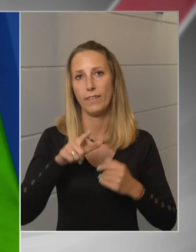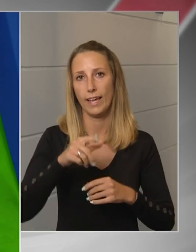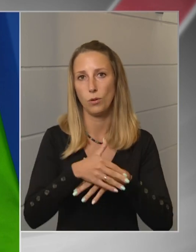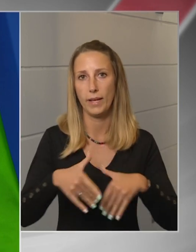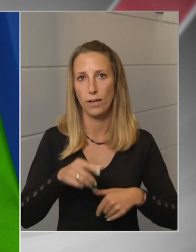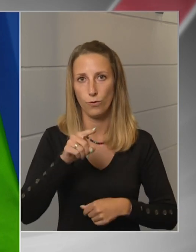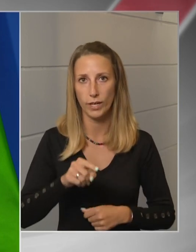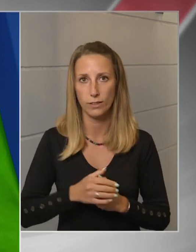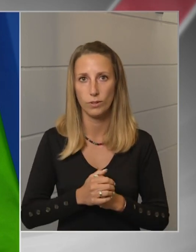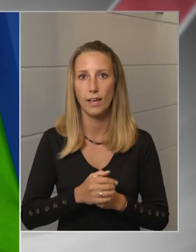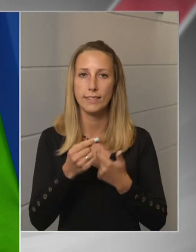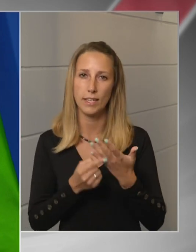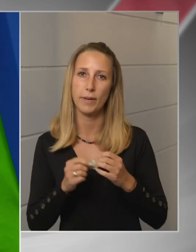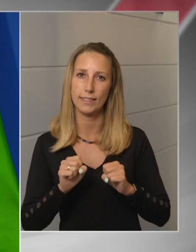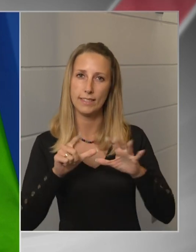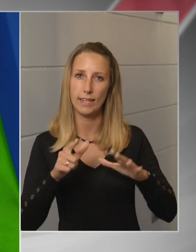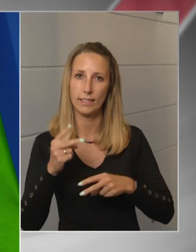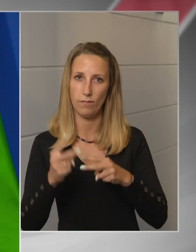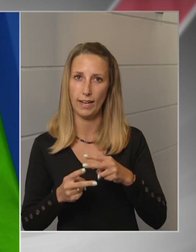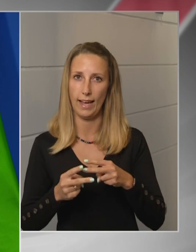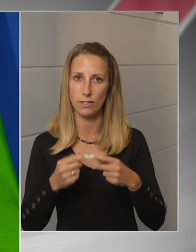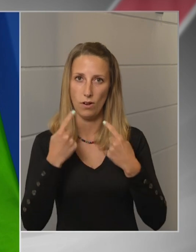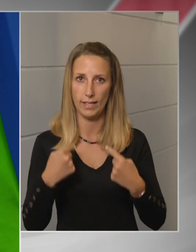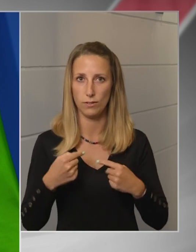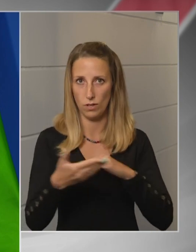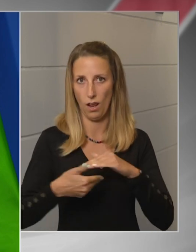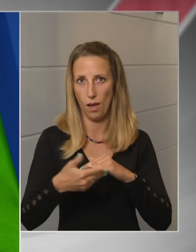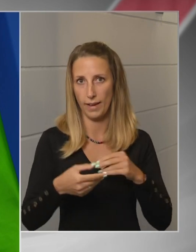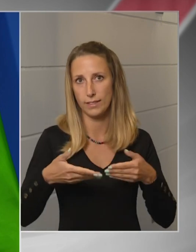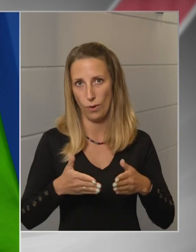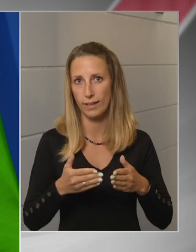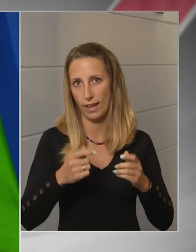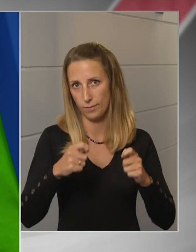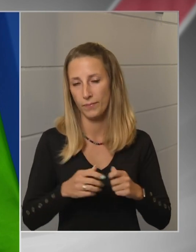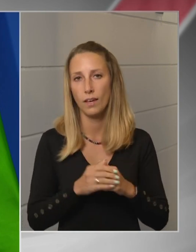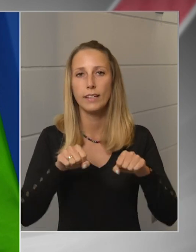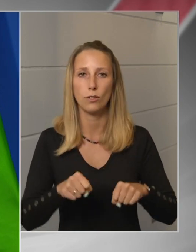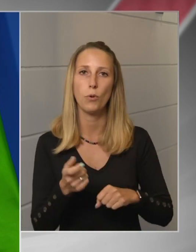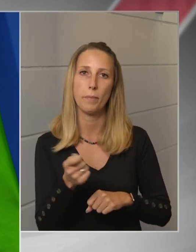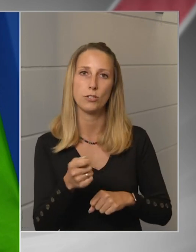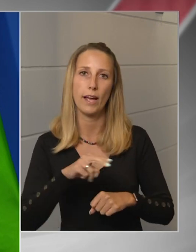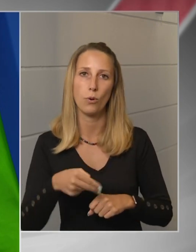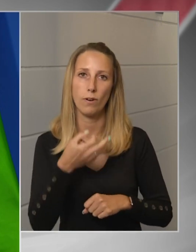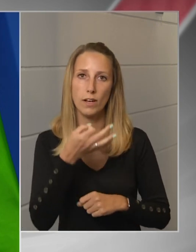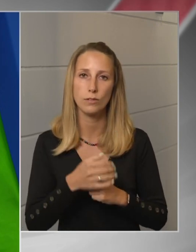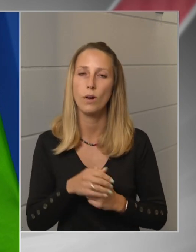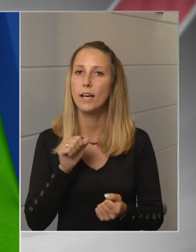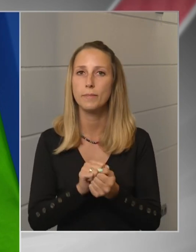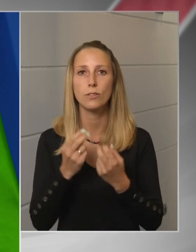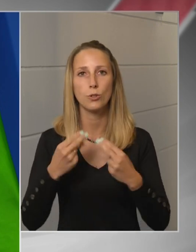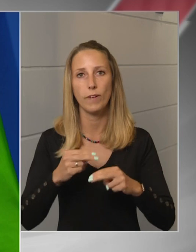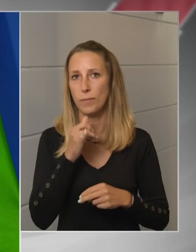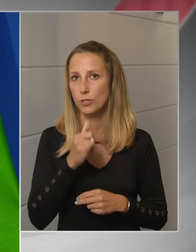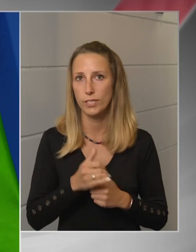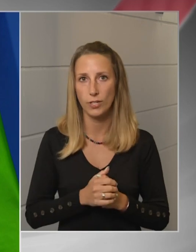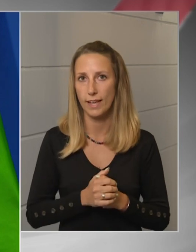millió forintot. Ez egyébként 17 végleges határozat alapján születe, tehát azért komoly bírságokról van szó, úgyhogy az biztos, hogy továbbra